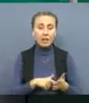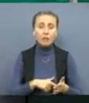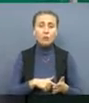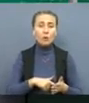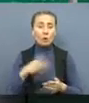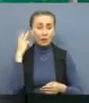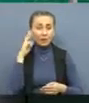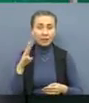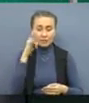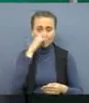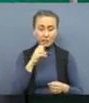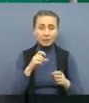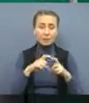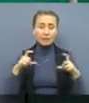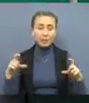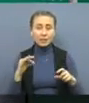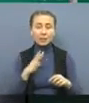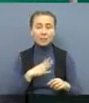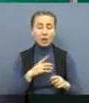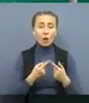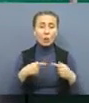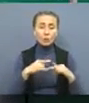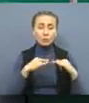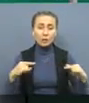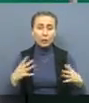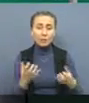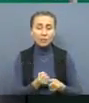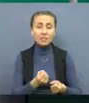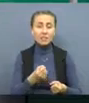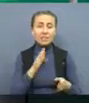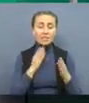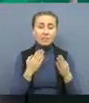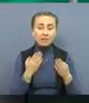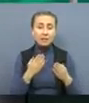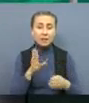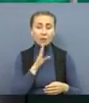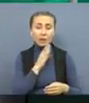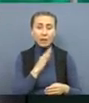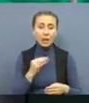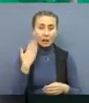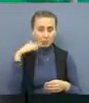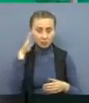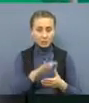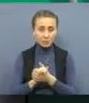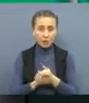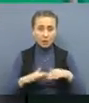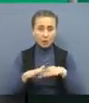библиотеке, состоялся круглый стол. Мероприятие прошло при поддержке Совета матерей, созданного при Акмолинской ассамблее народа